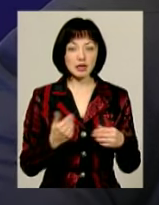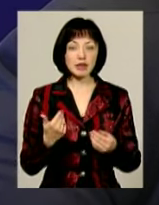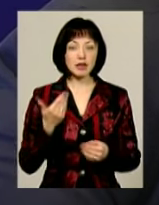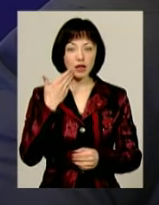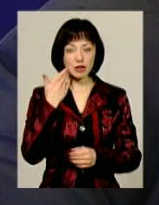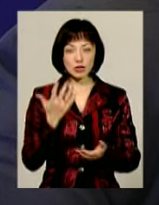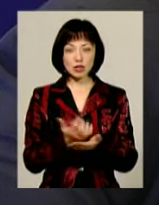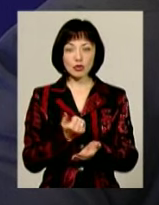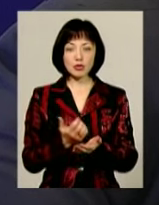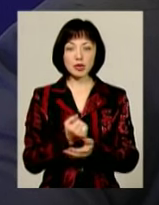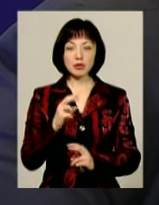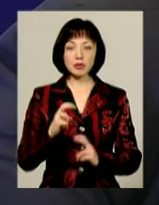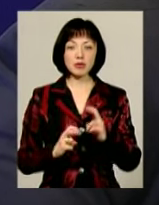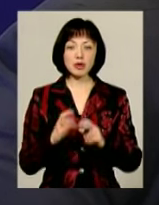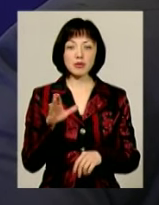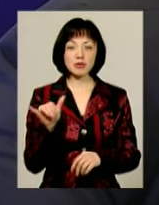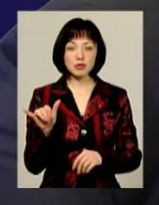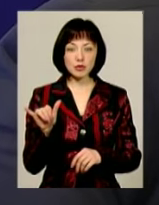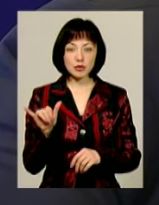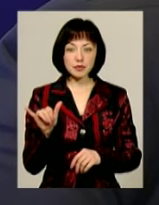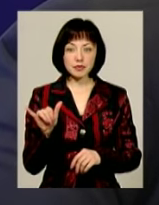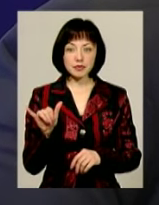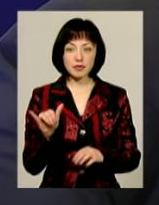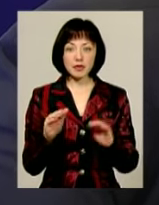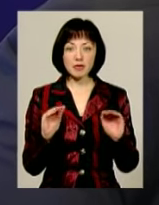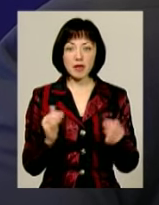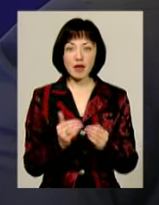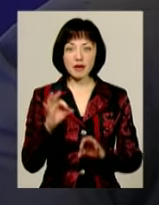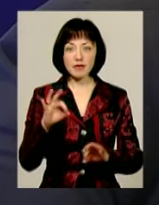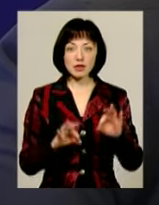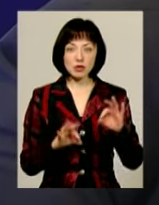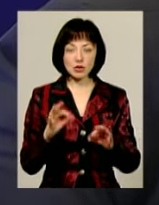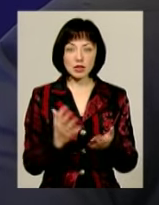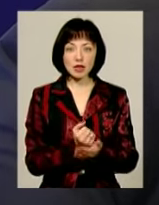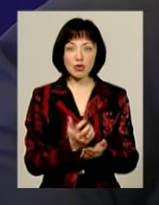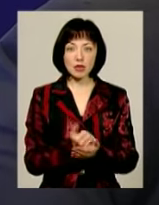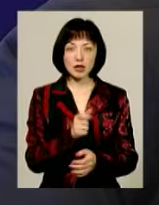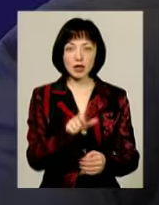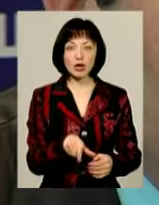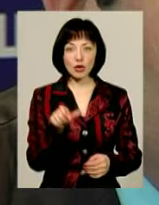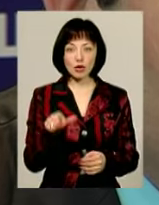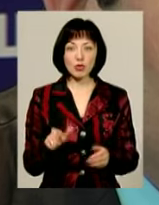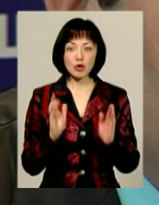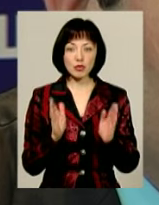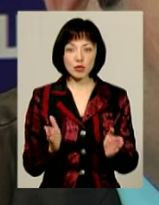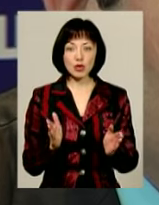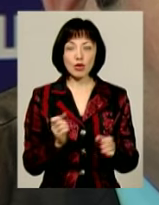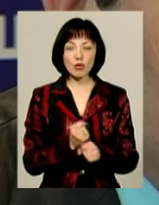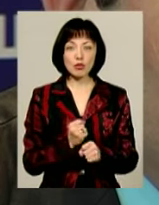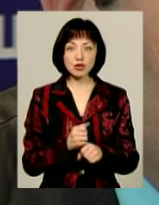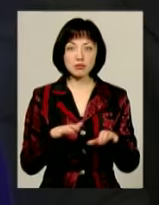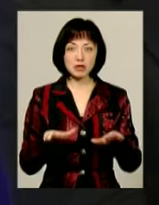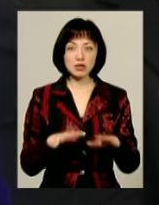легше заробити підприємству якусь невеликий відсоток, але заробити, і людям будуть теж робочі